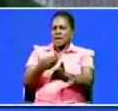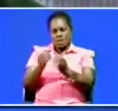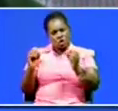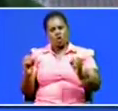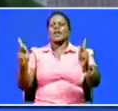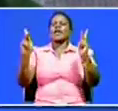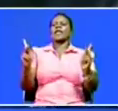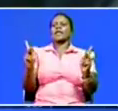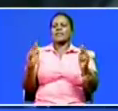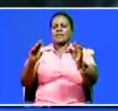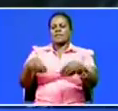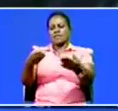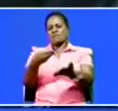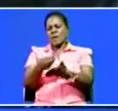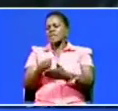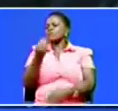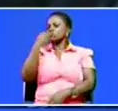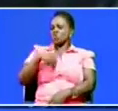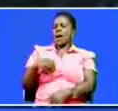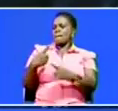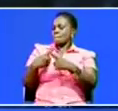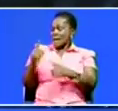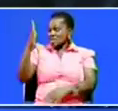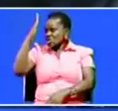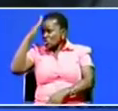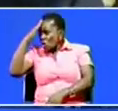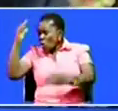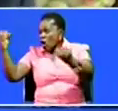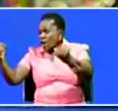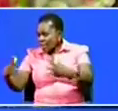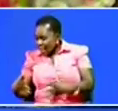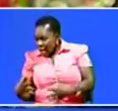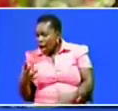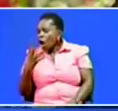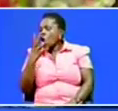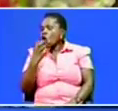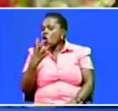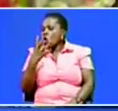sawa, wamupe pesa mkule, lakini mjue ODM ndio chama.